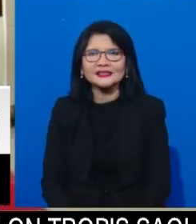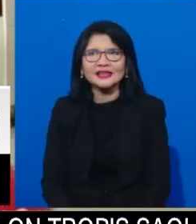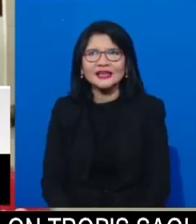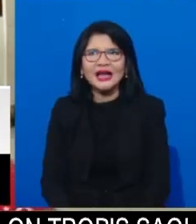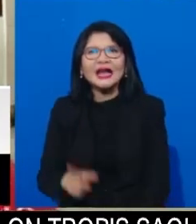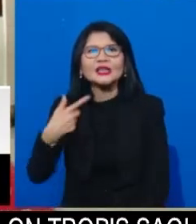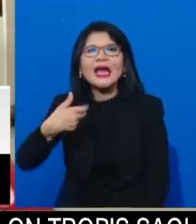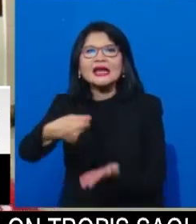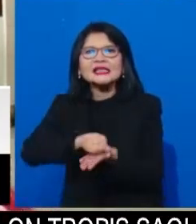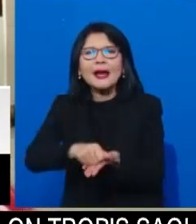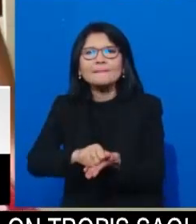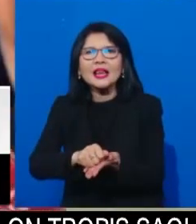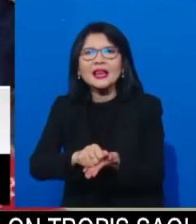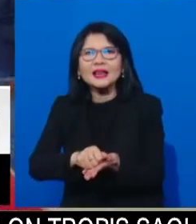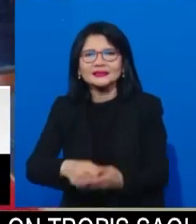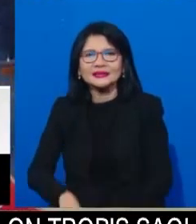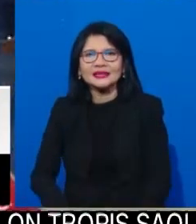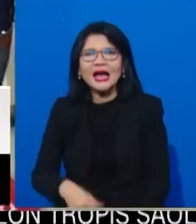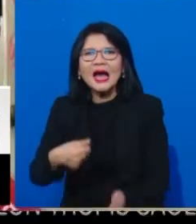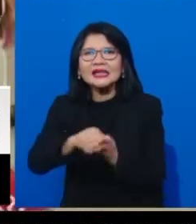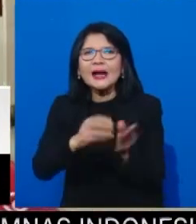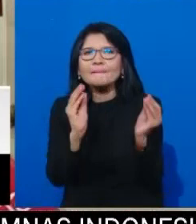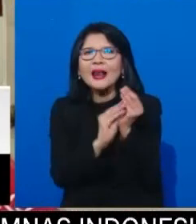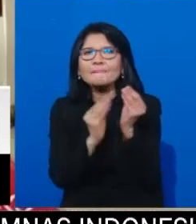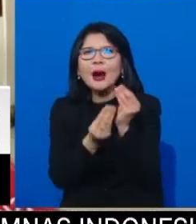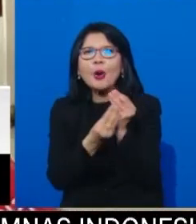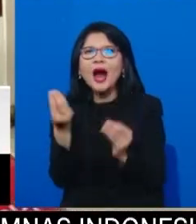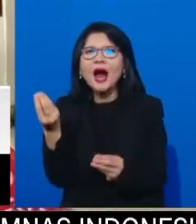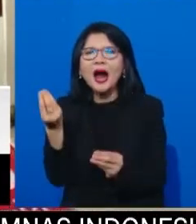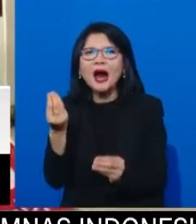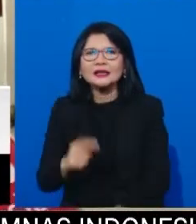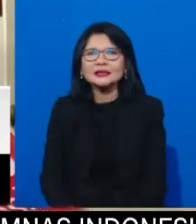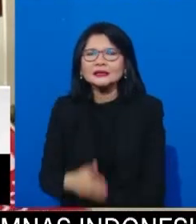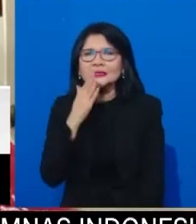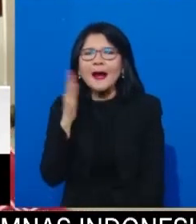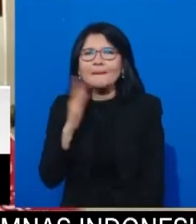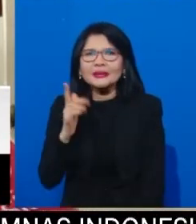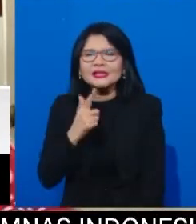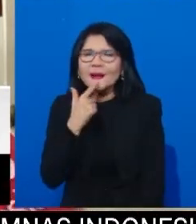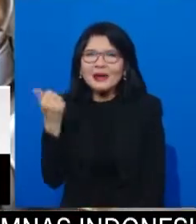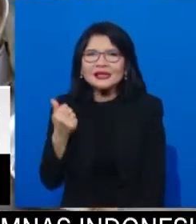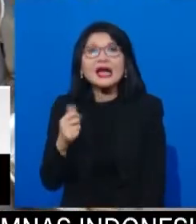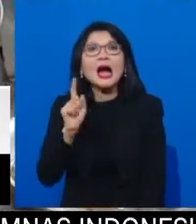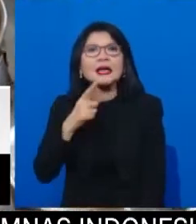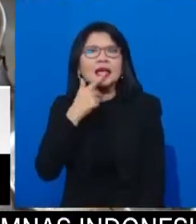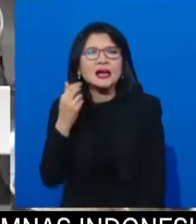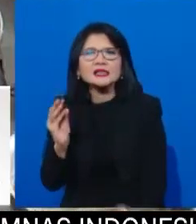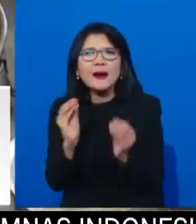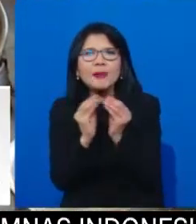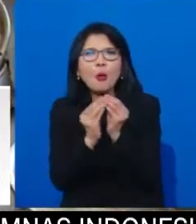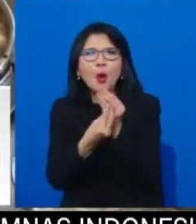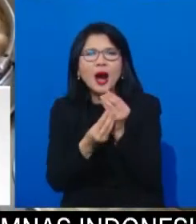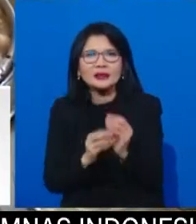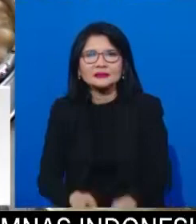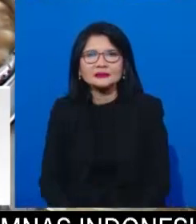dari sambal bawang itu gitu. Cita rasa apa sih? Cita rasanya itu pedas, manis, dan rasa bawang. Yang utama rasa bawang. Cita rasa yang tidak